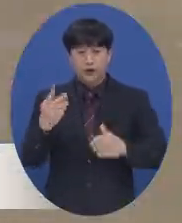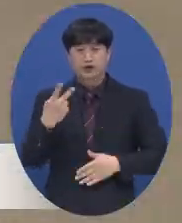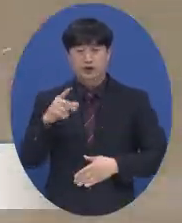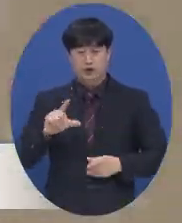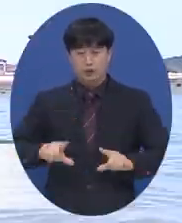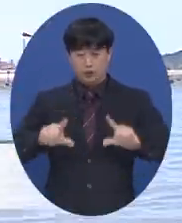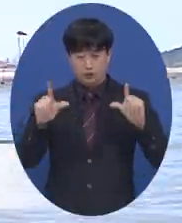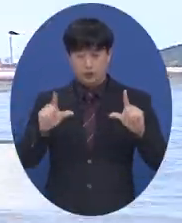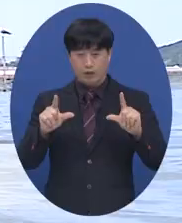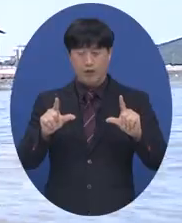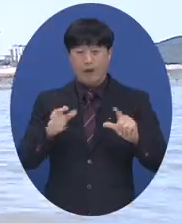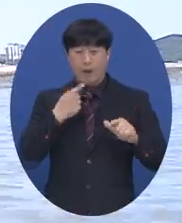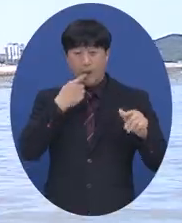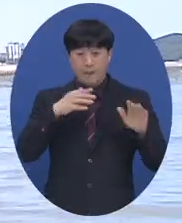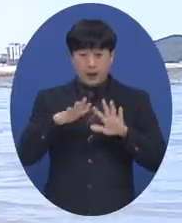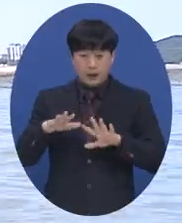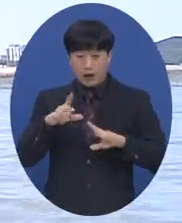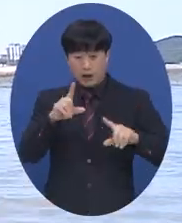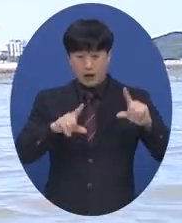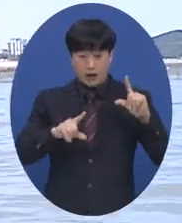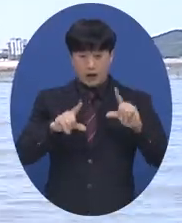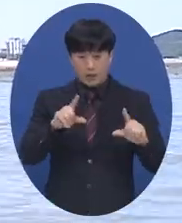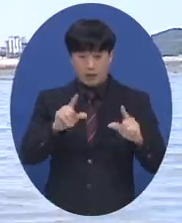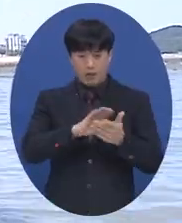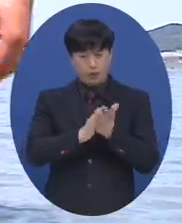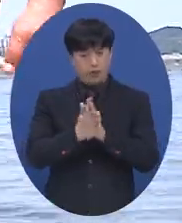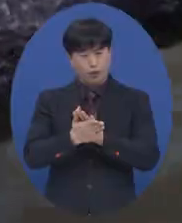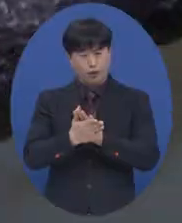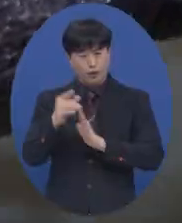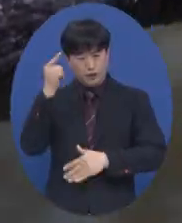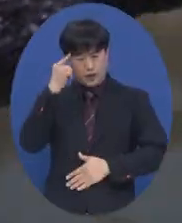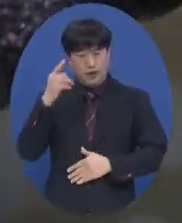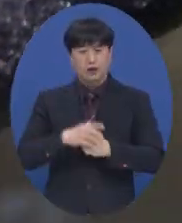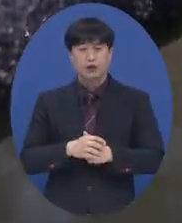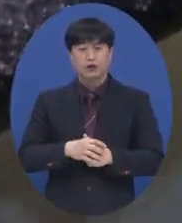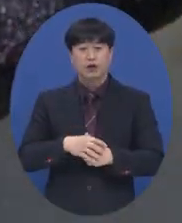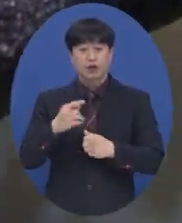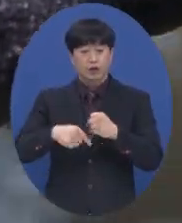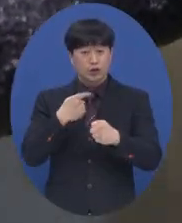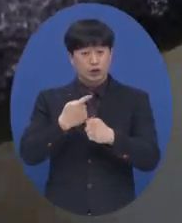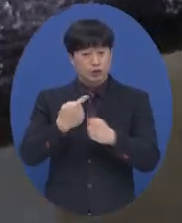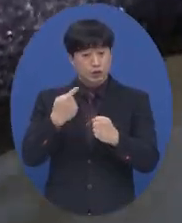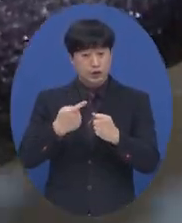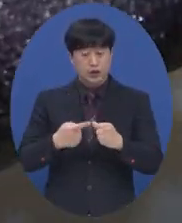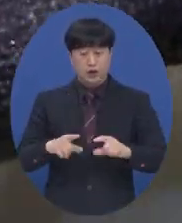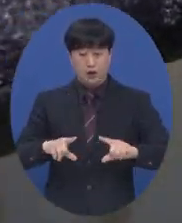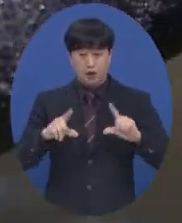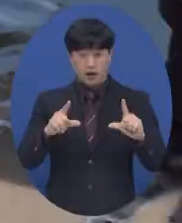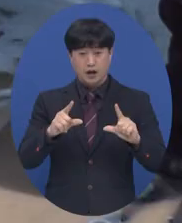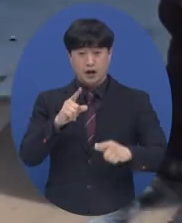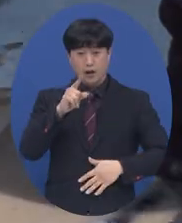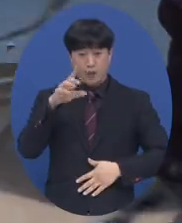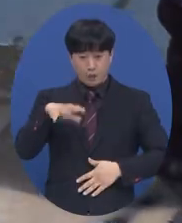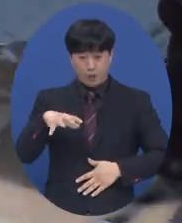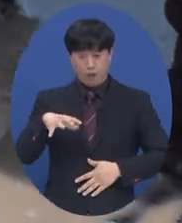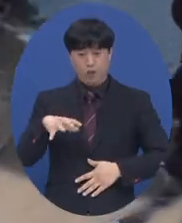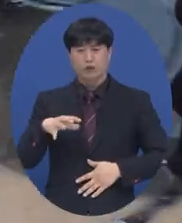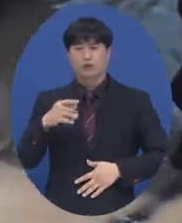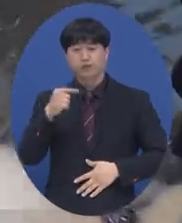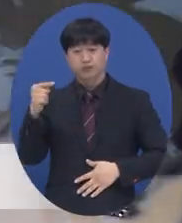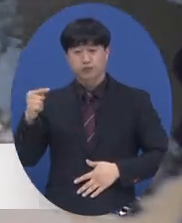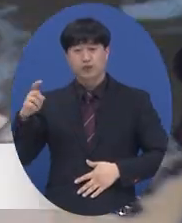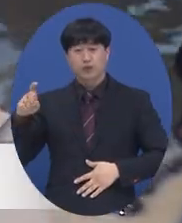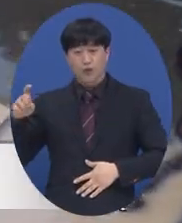2015년. 해양 생태계가 변화되는 것에 착안했습니다. 첫해 한 곳에서 10곳까지 어장이